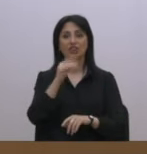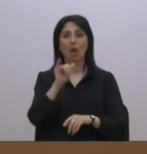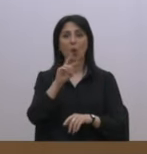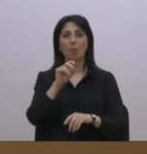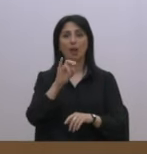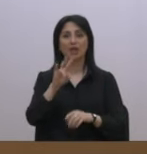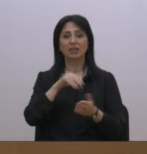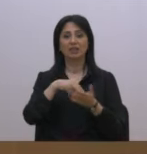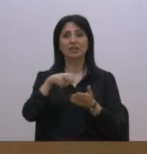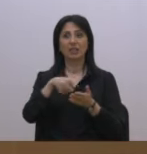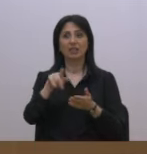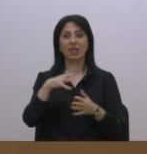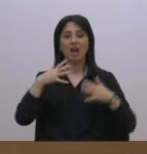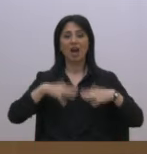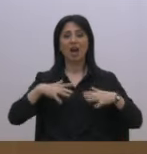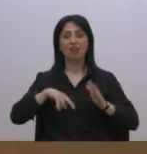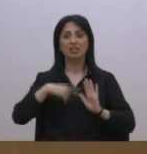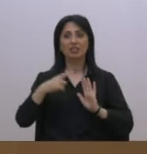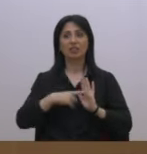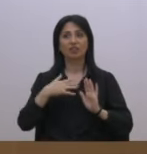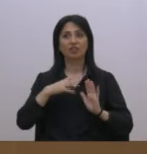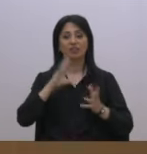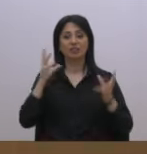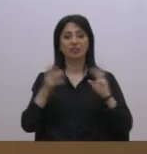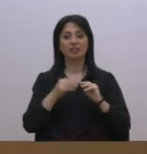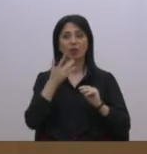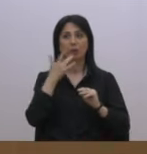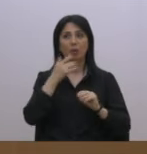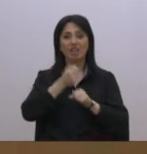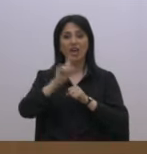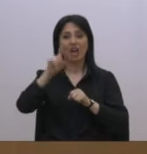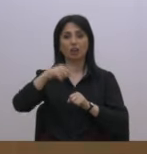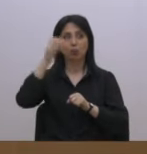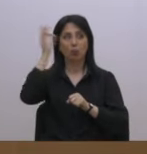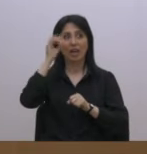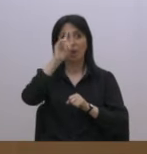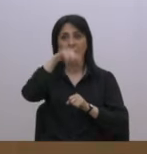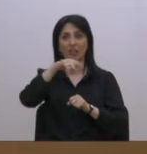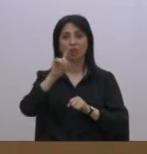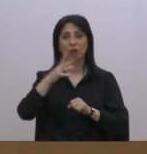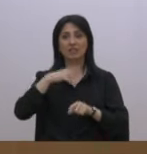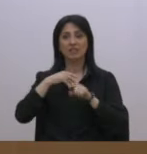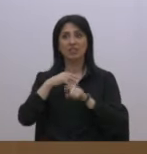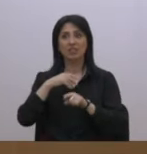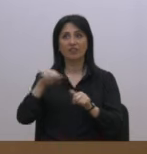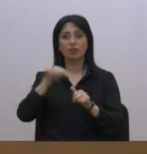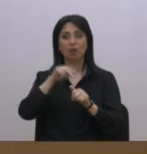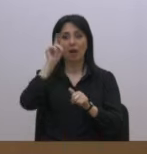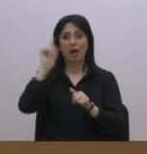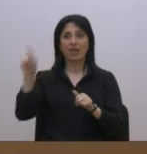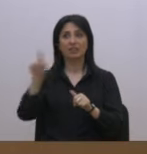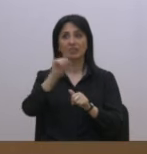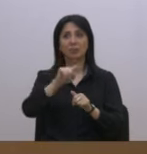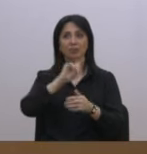წერდა: ამიერკავკასიის საკითხებზე ჩვენი საერთო პოლიტიკა ვაიძულოთ გერმანელები, რომ საქართველოს, სომხეთსა და